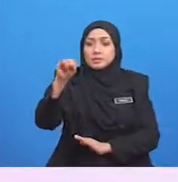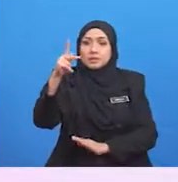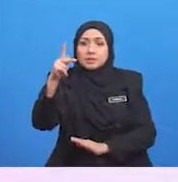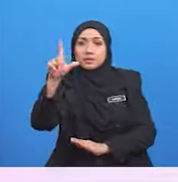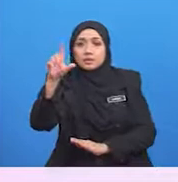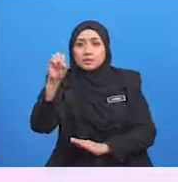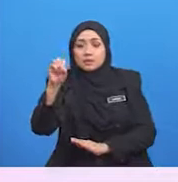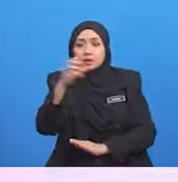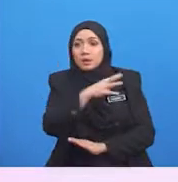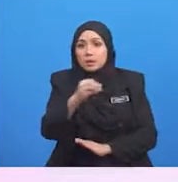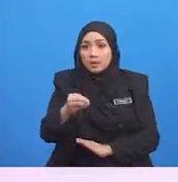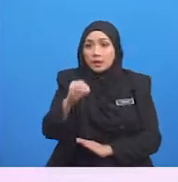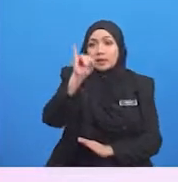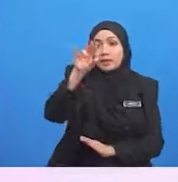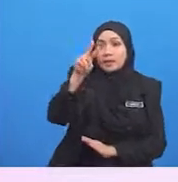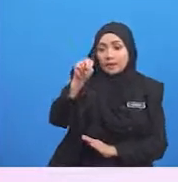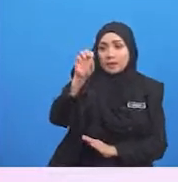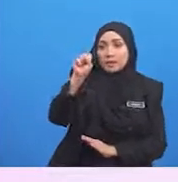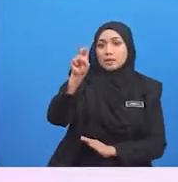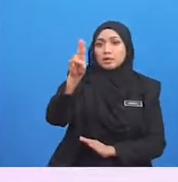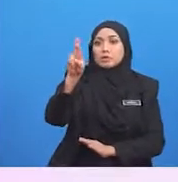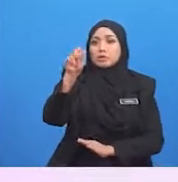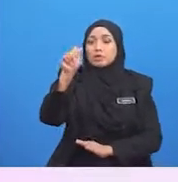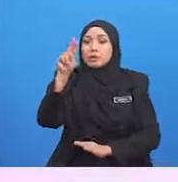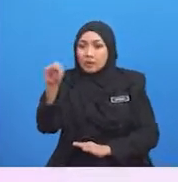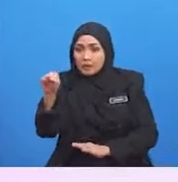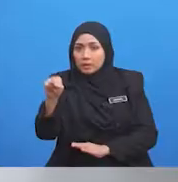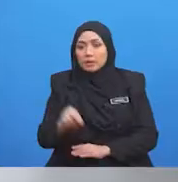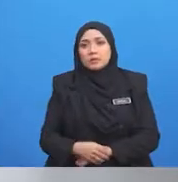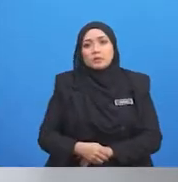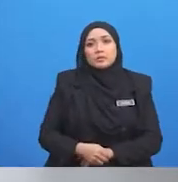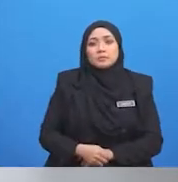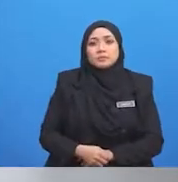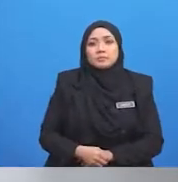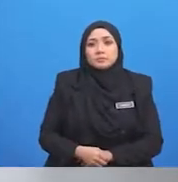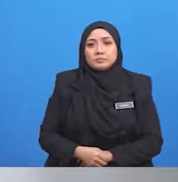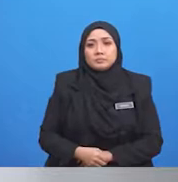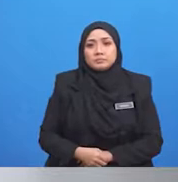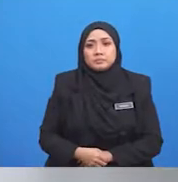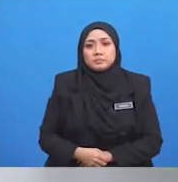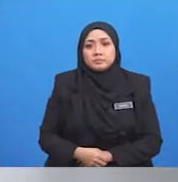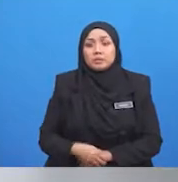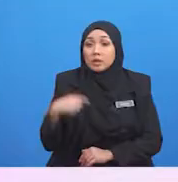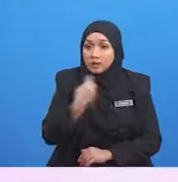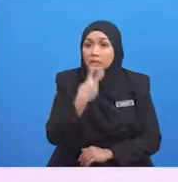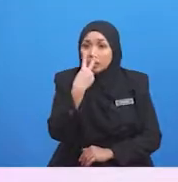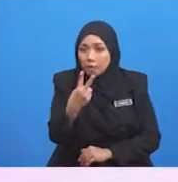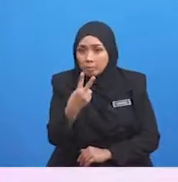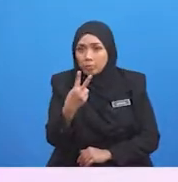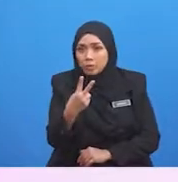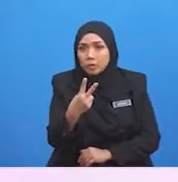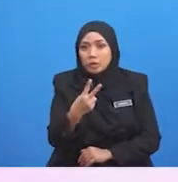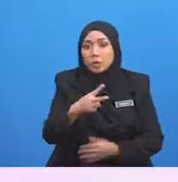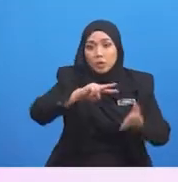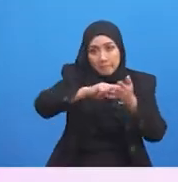insurans. Jarang sekali pelanggan mencari produk ini. Seterusnya adalah kita lihat pula